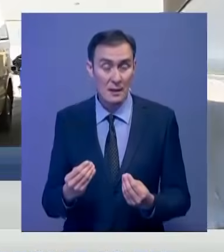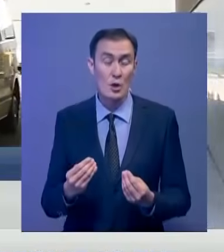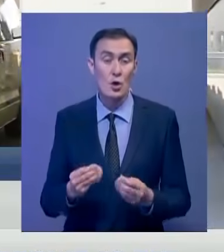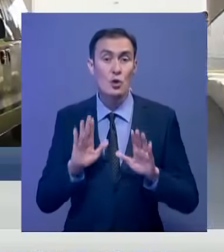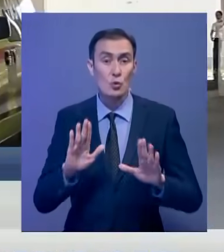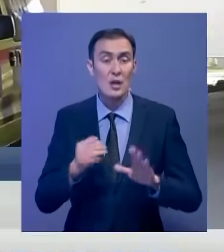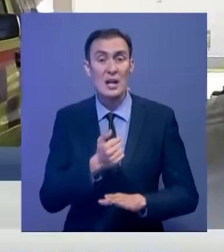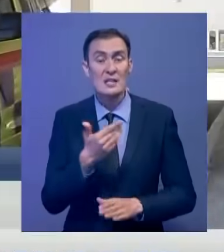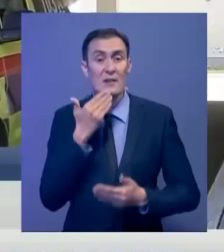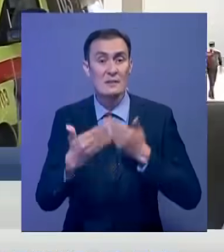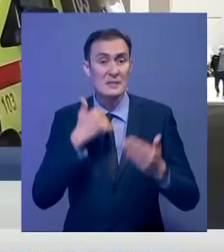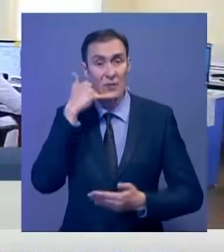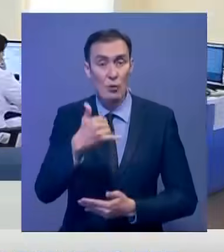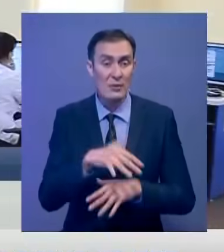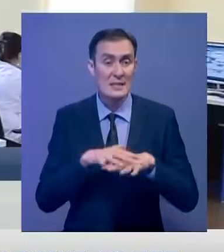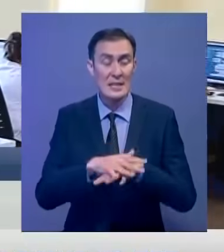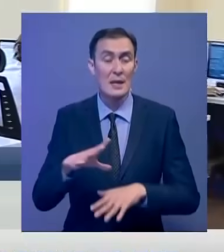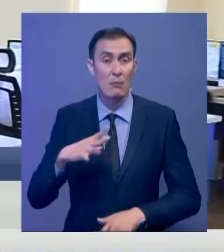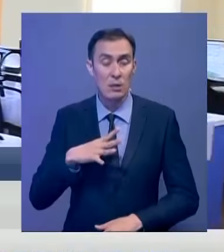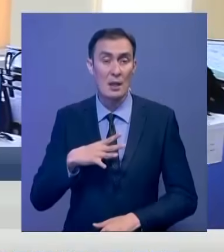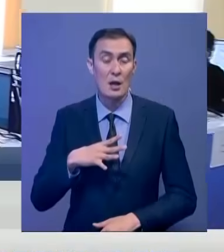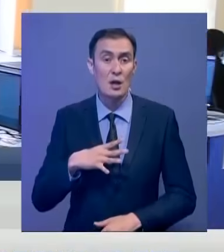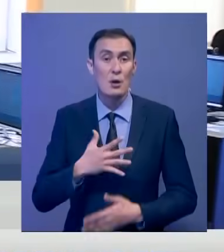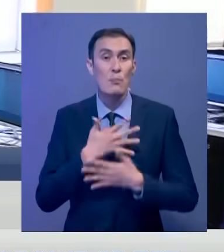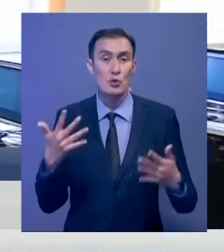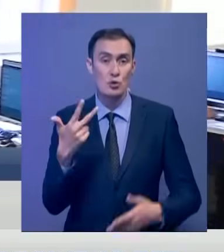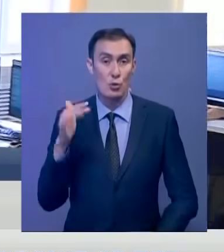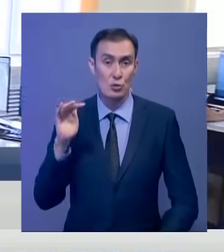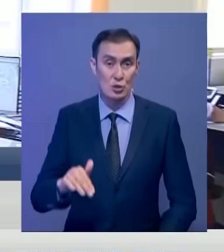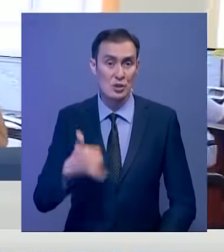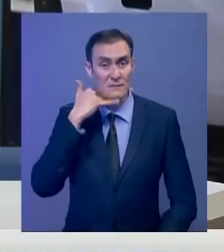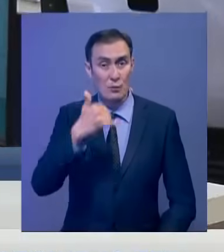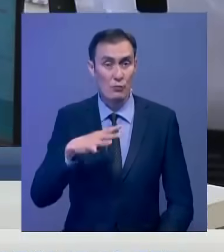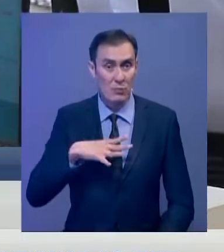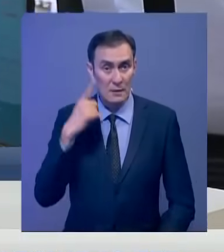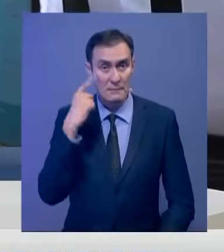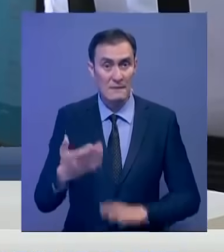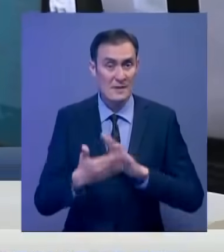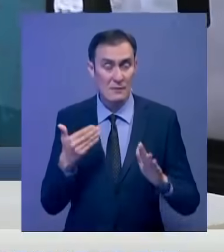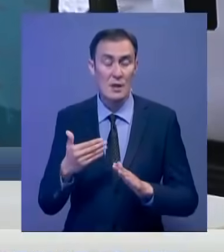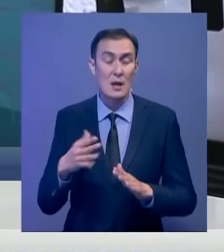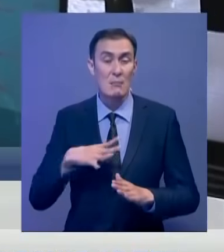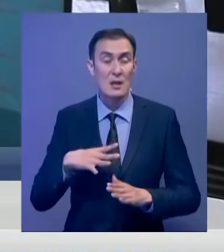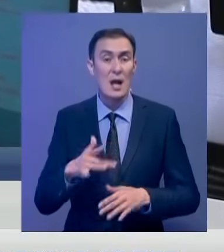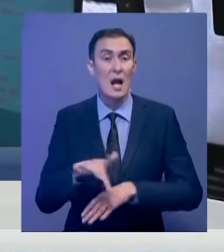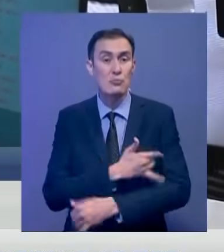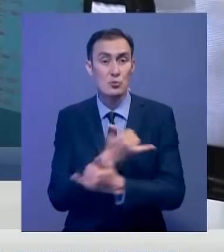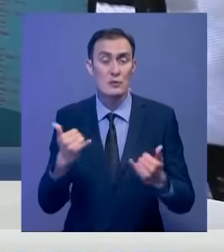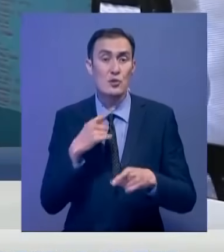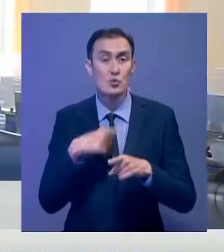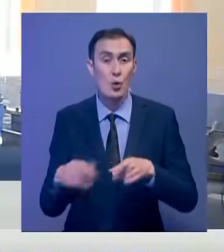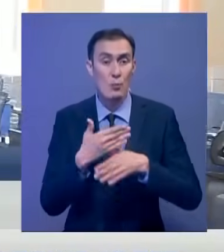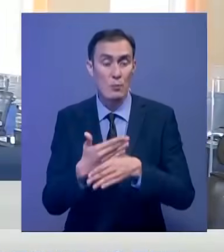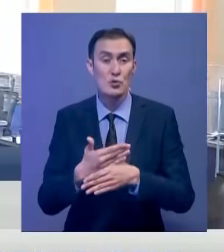только количество обращений населения было более 3000. Вызовов было обслужено скорой